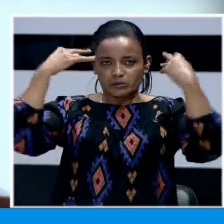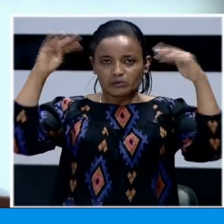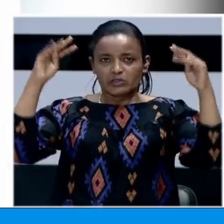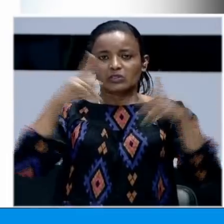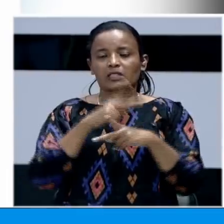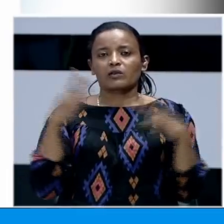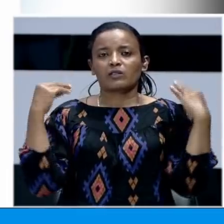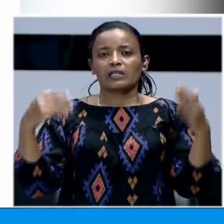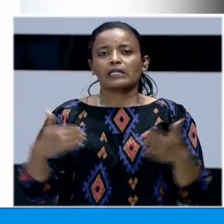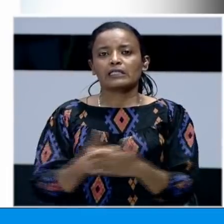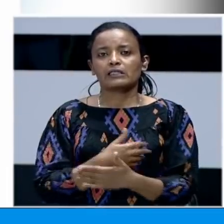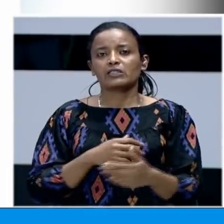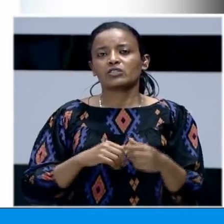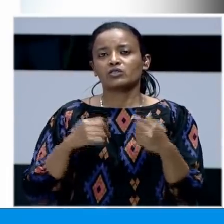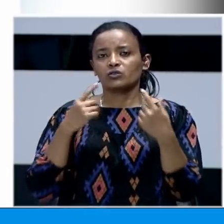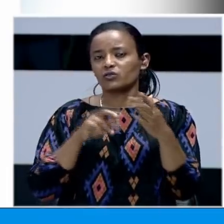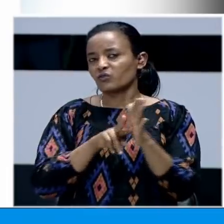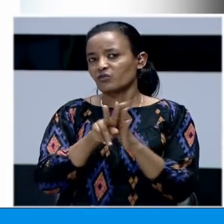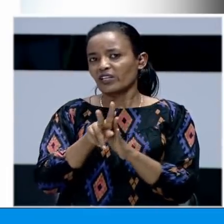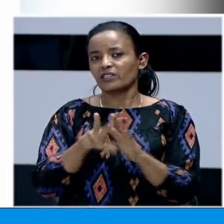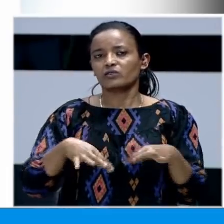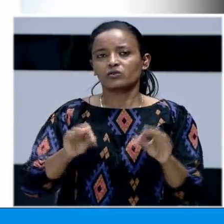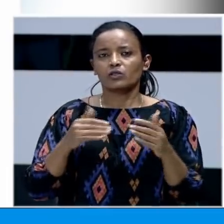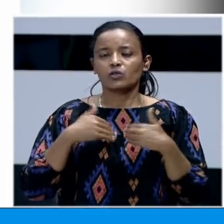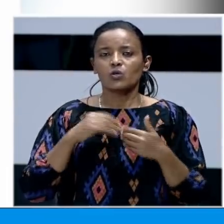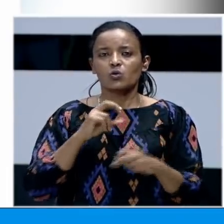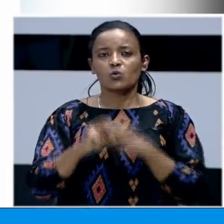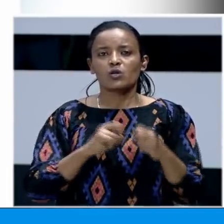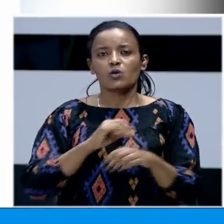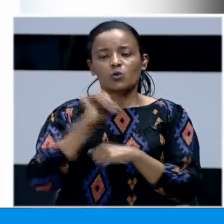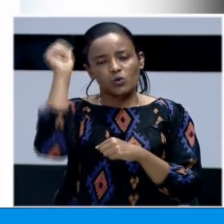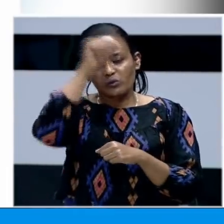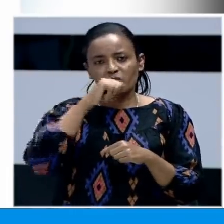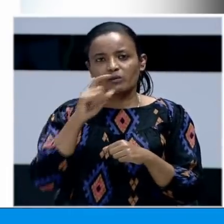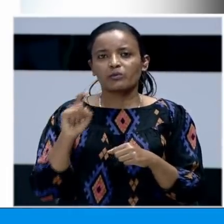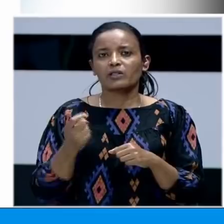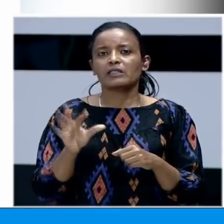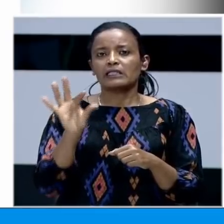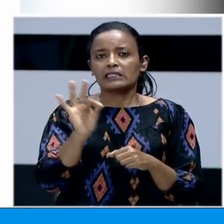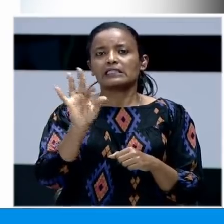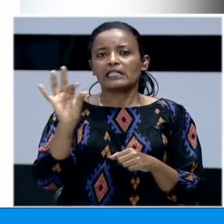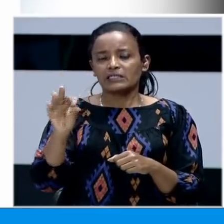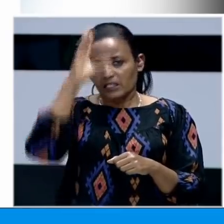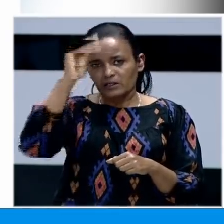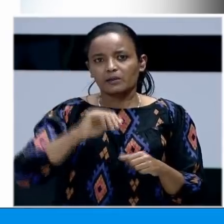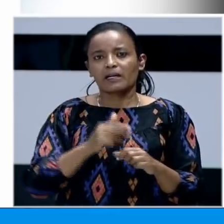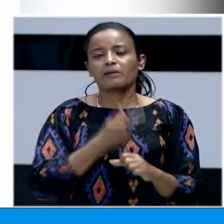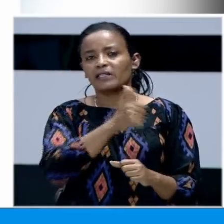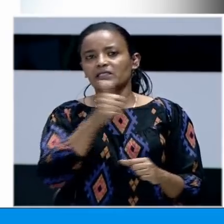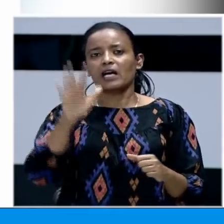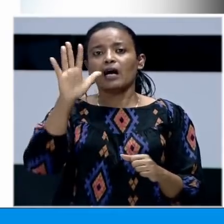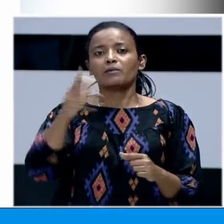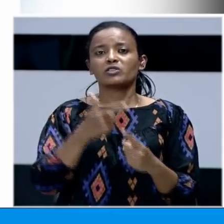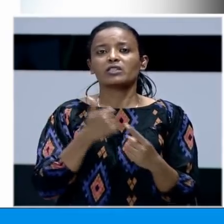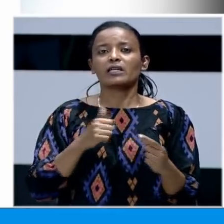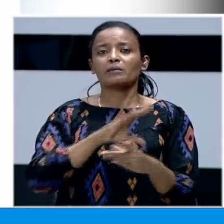كم زبلو حدشتي كورونا فيروس ترخبم زلوا وجنات كلهم إثيوبيين خينم. تيس عن تشعتن سواد كاب دي سوا حمشت